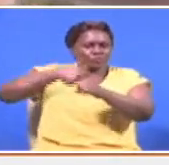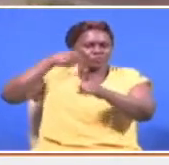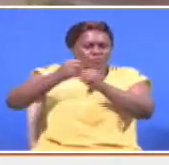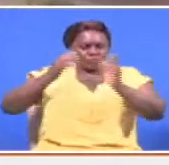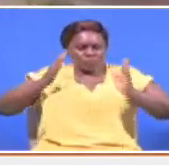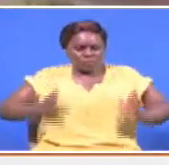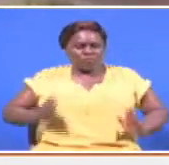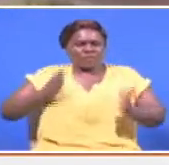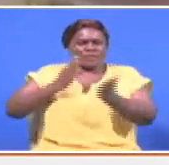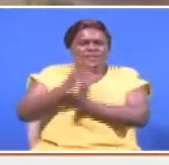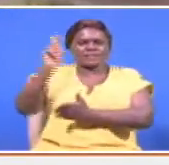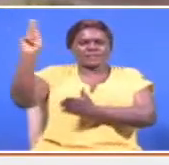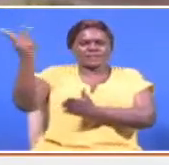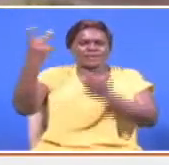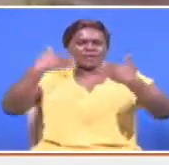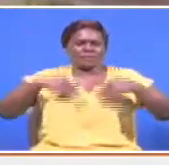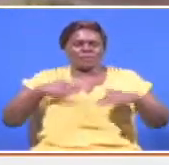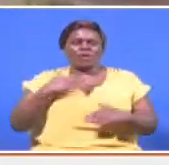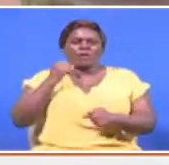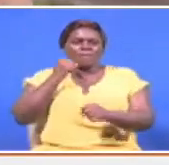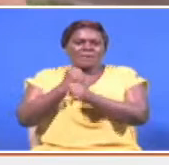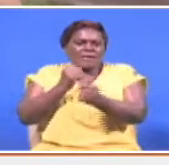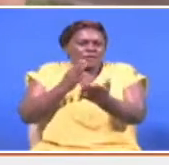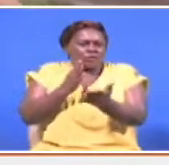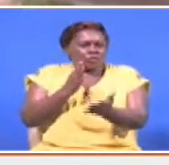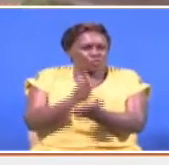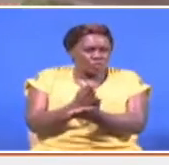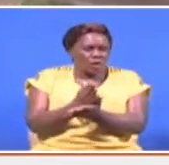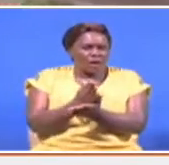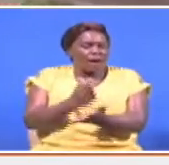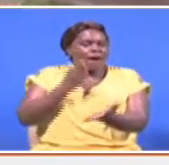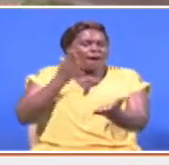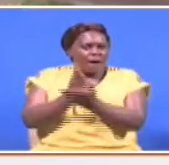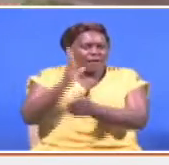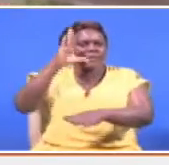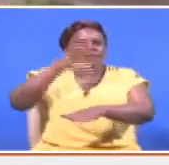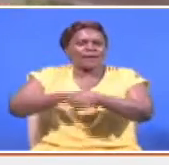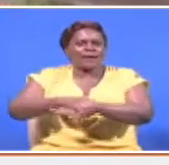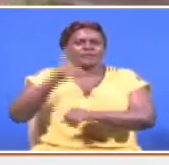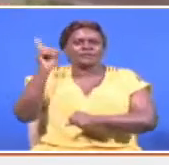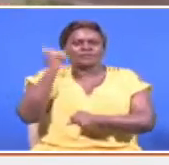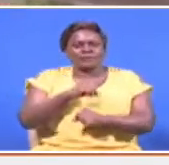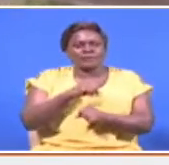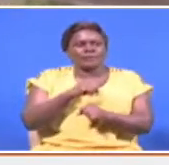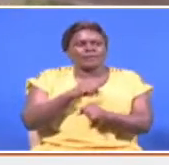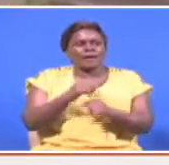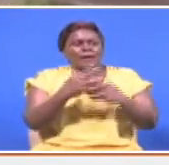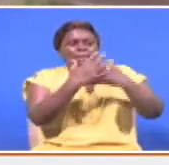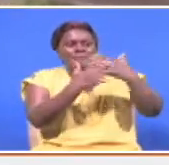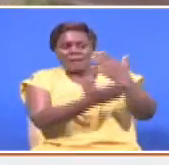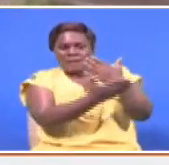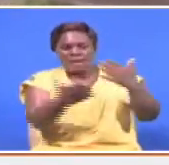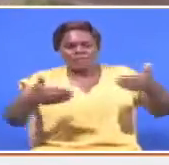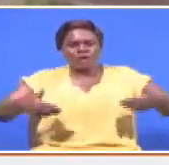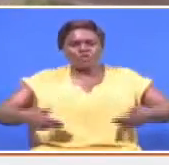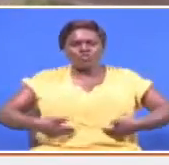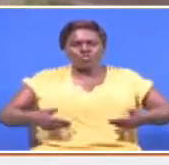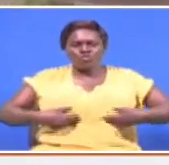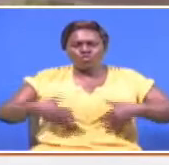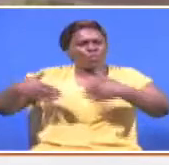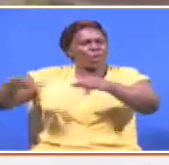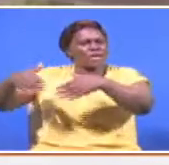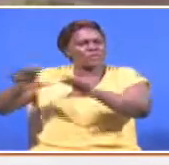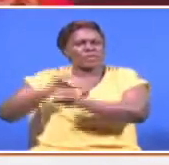ya Wakenya. Tutahakikisha kwamba haki imetendeka. Damu ya hawa vijana